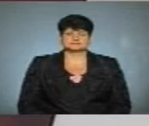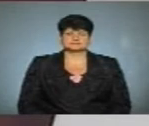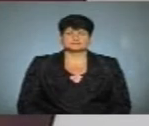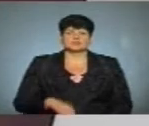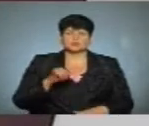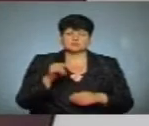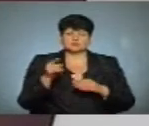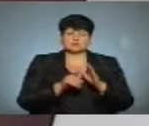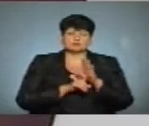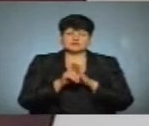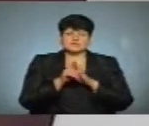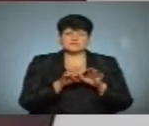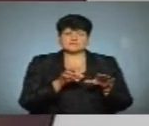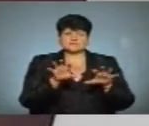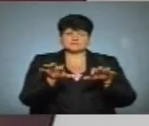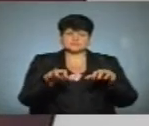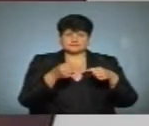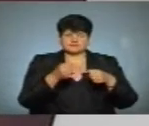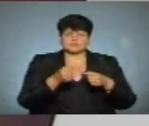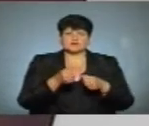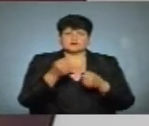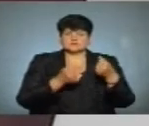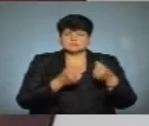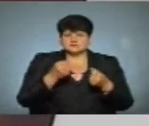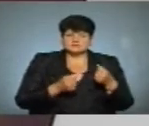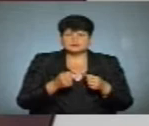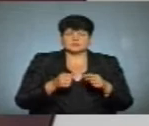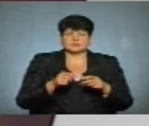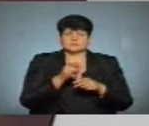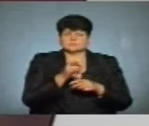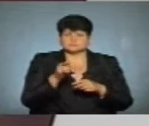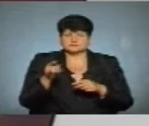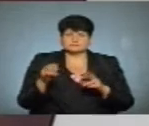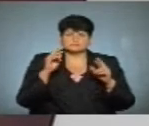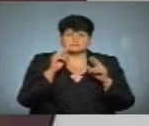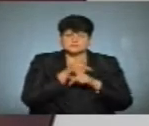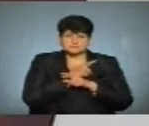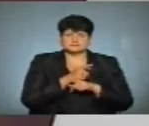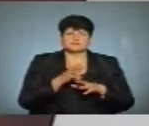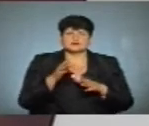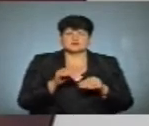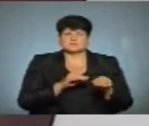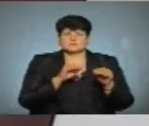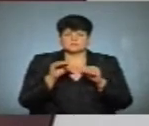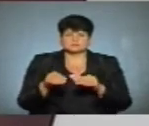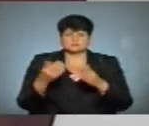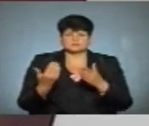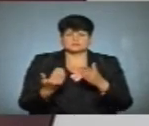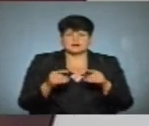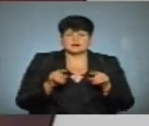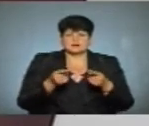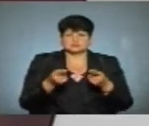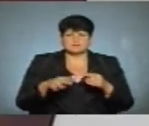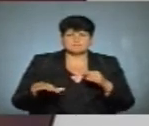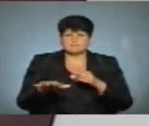У Тернополі почали евакуйовувати автомобілі, які припарковані з порушеннями. Їх відвозять на новий аж арешт-майданчик на вулиці Бережанській.